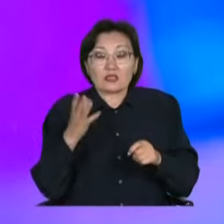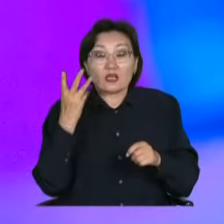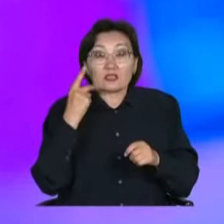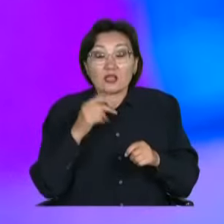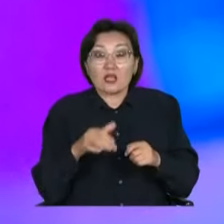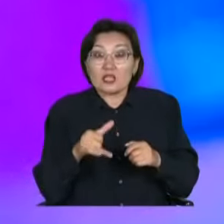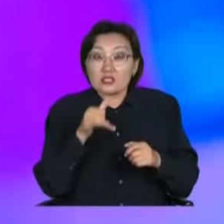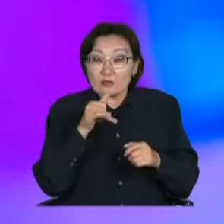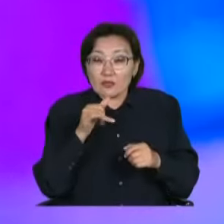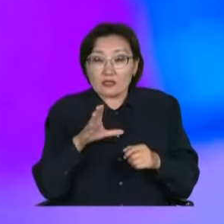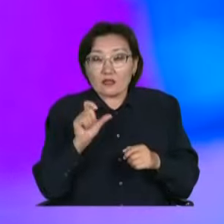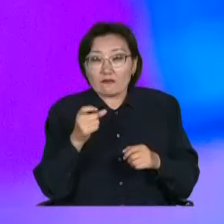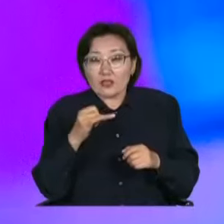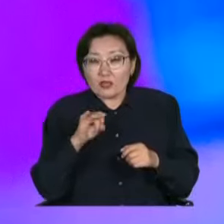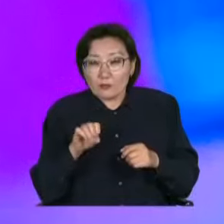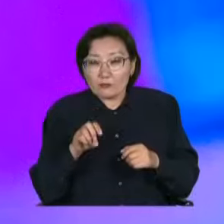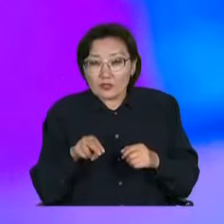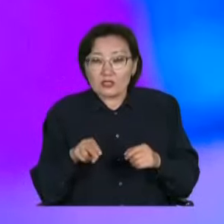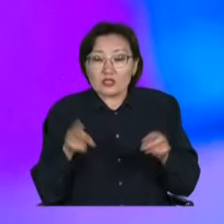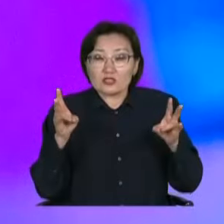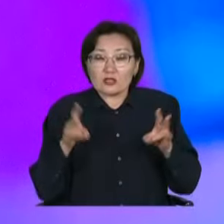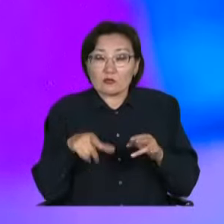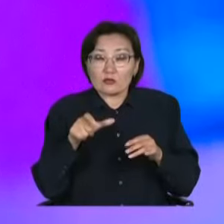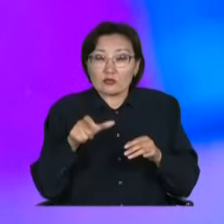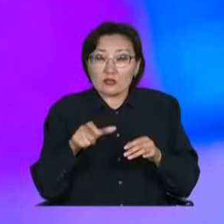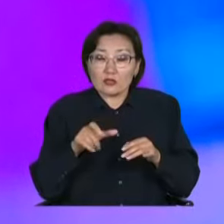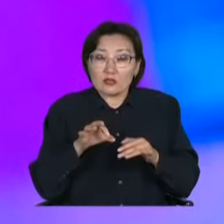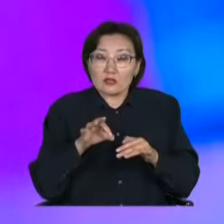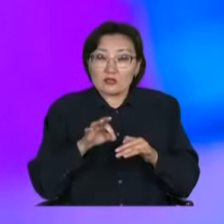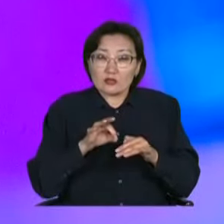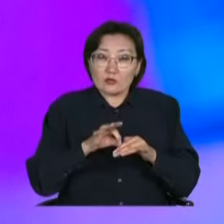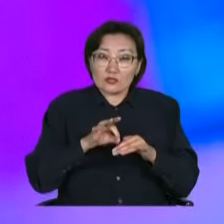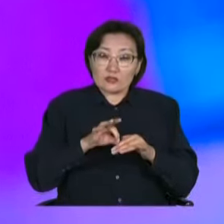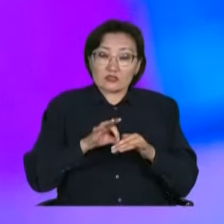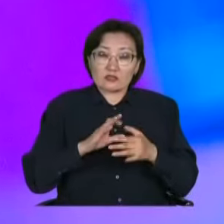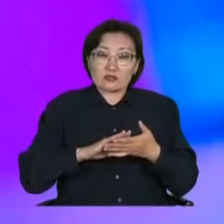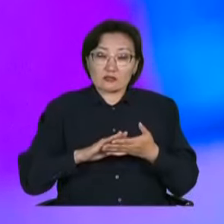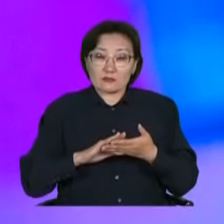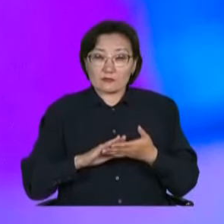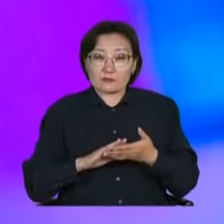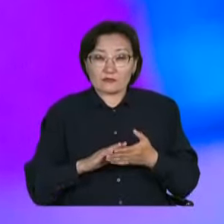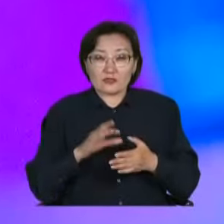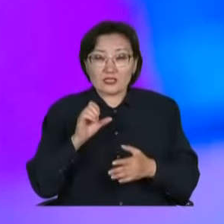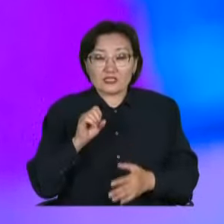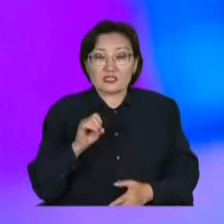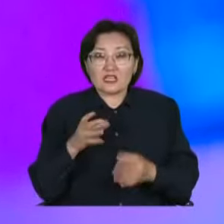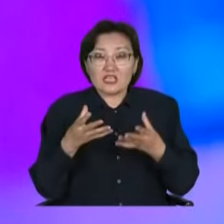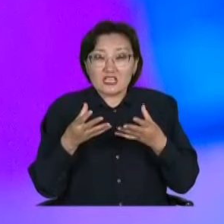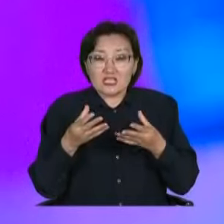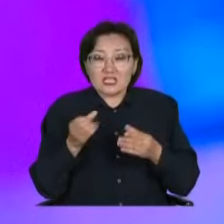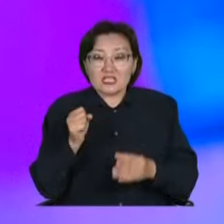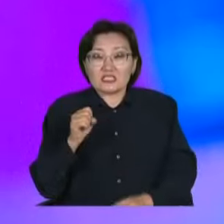Енді оны айта берсең көп, бірақ іріңді аурулар көбінесе осы постоянно үнемі